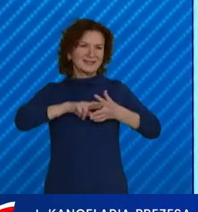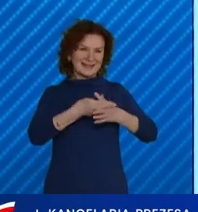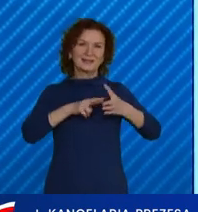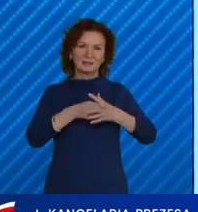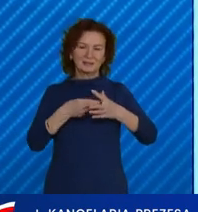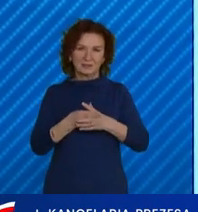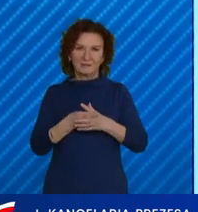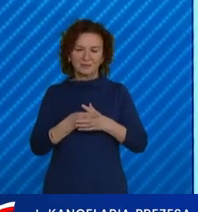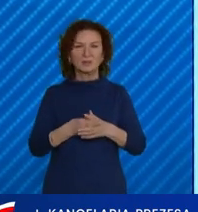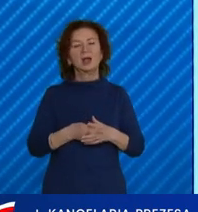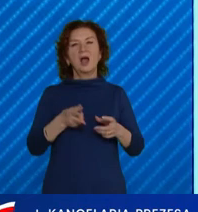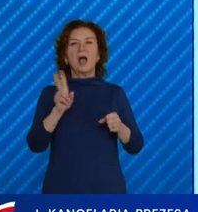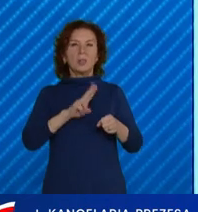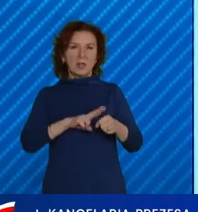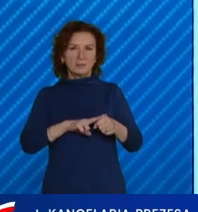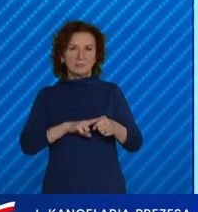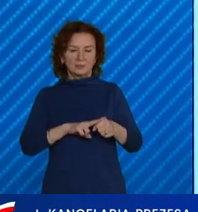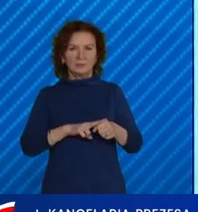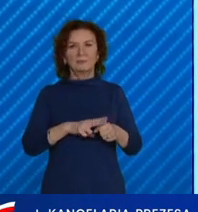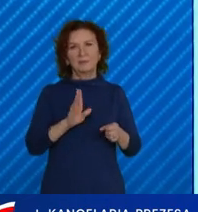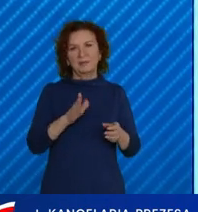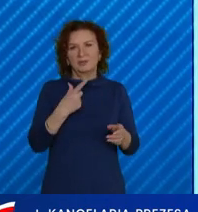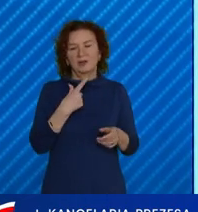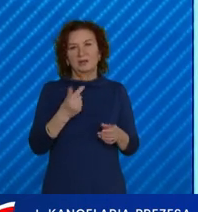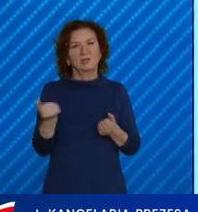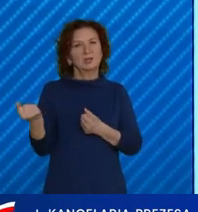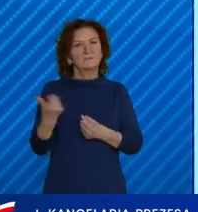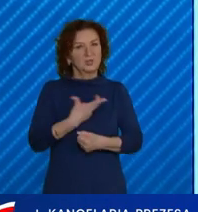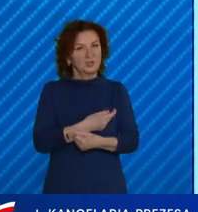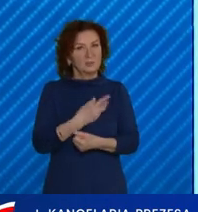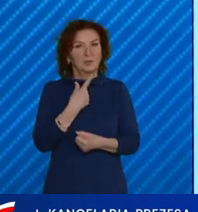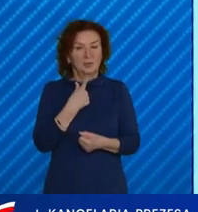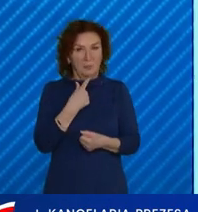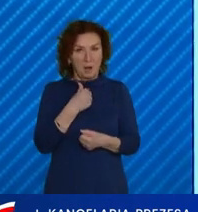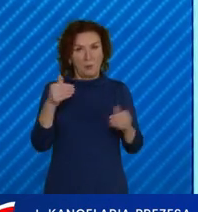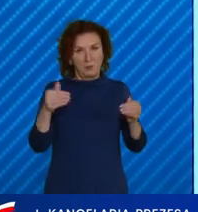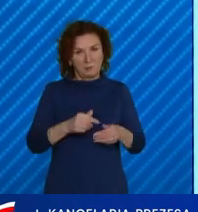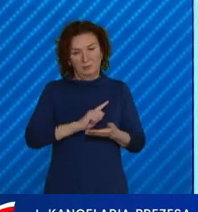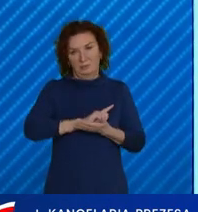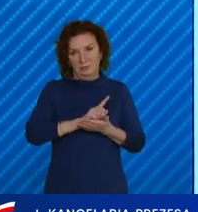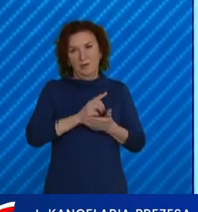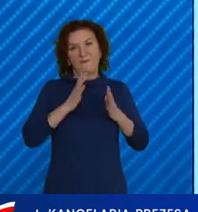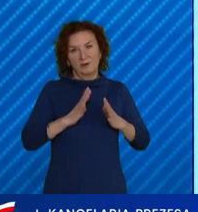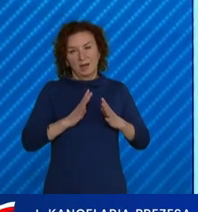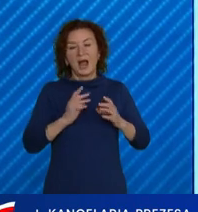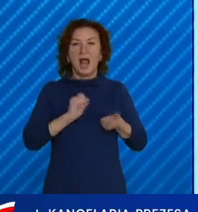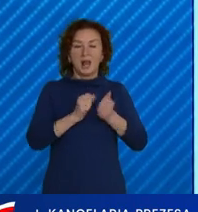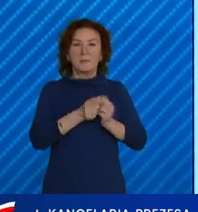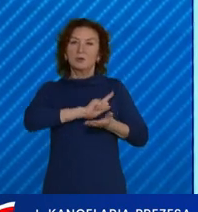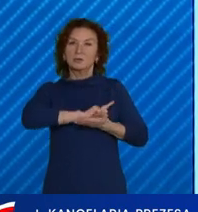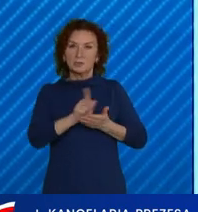w kalendarzu centralnym i szczepionek będzie zbyt mało, jak i może nastąpić pewne przyspieszenie, a więc na przykład